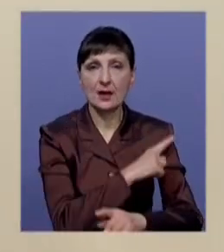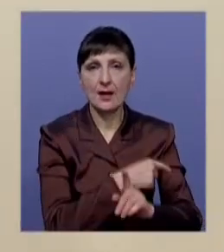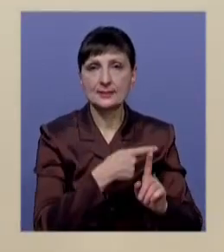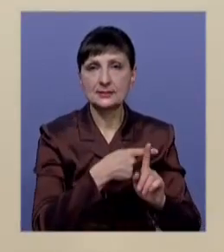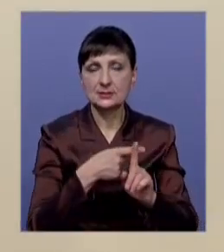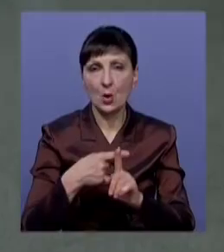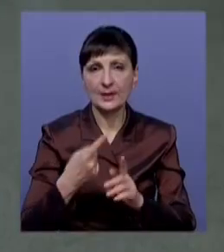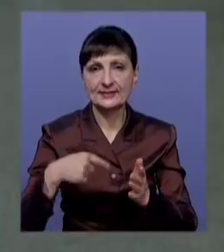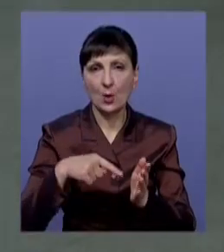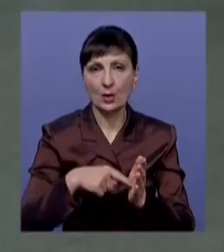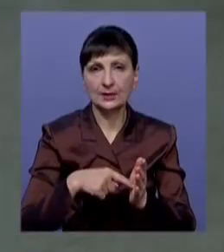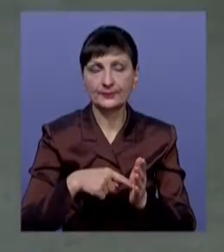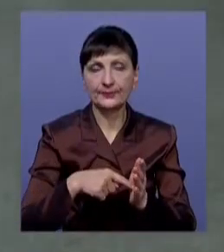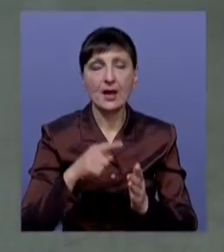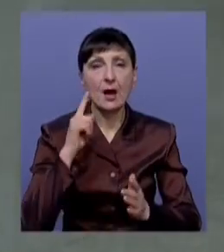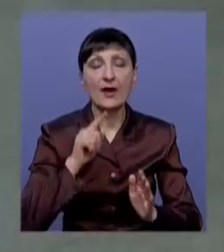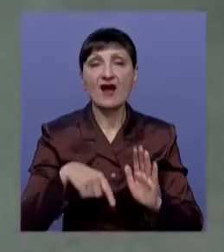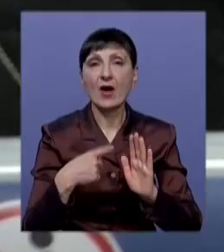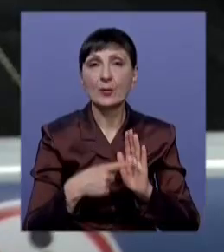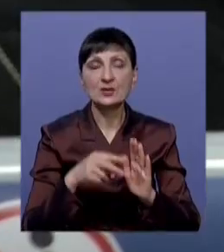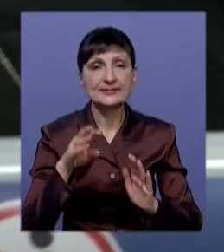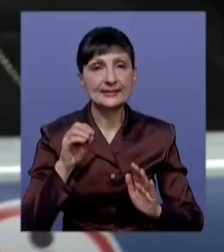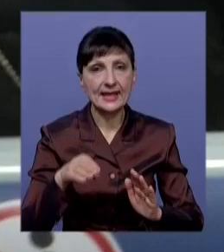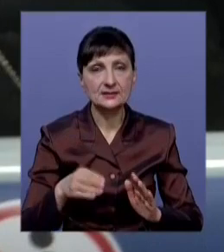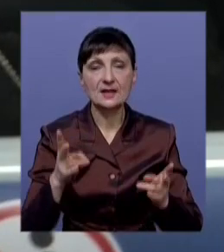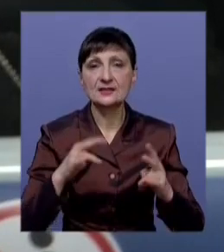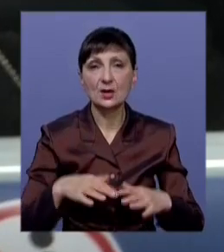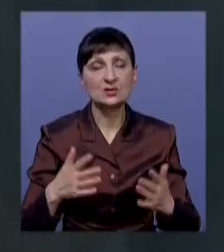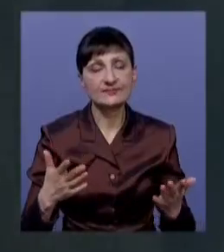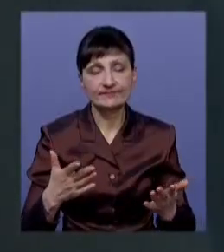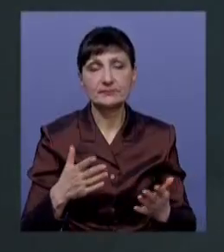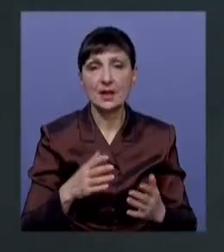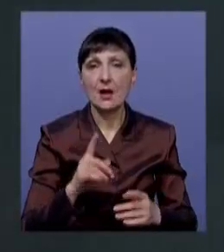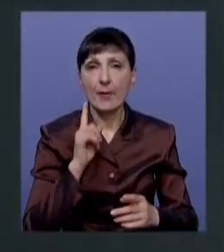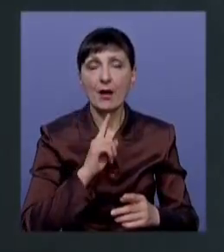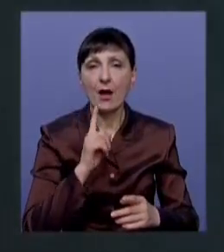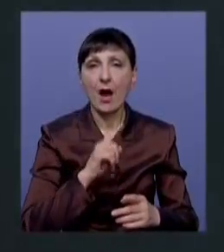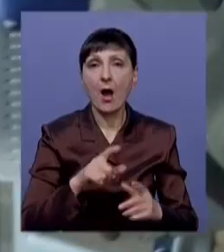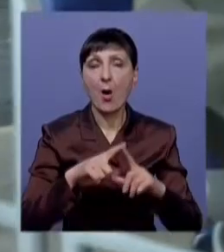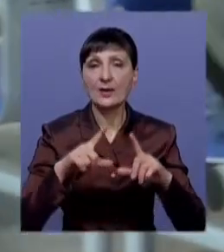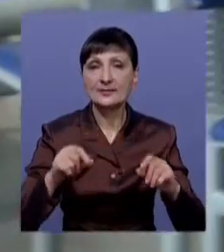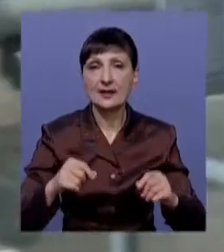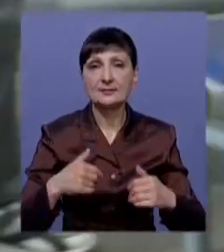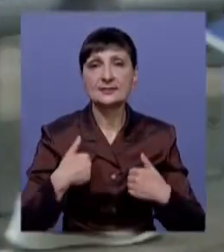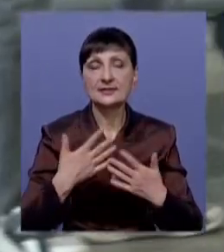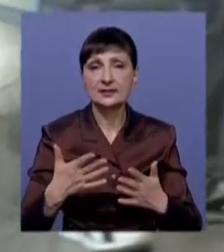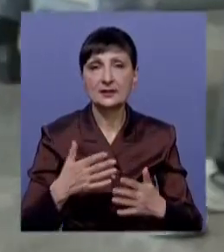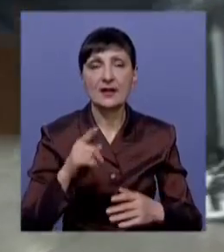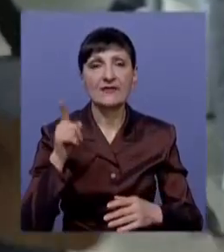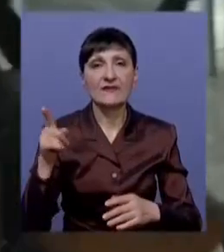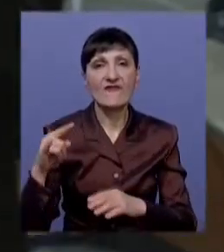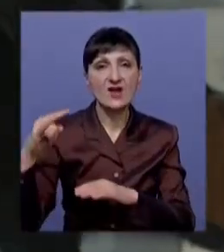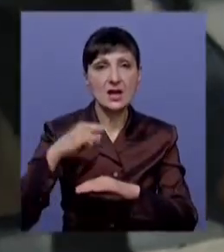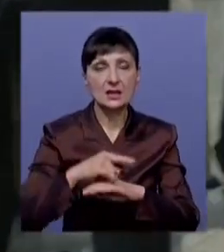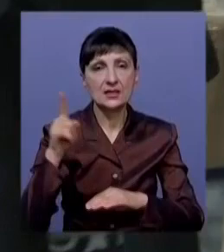из города. Пока вопрос с ПЦР-тестированием остается актуальным, и профильные органы рекомендуют проходить пробы в стране